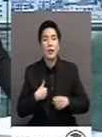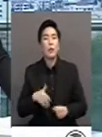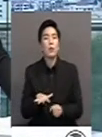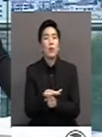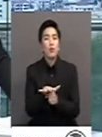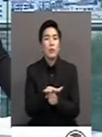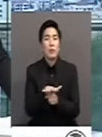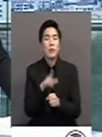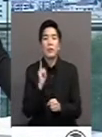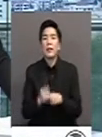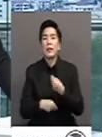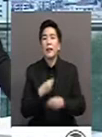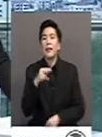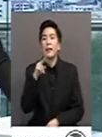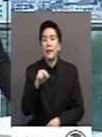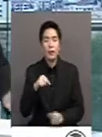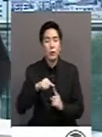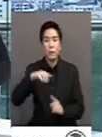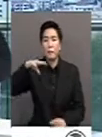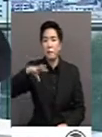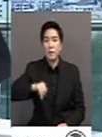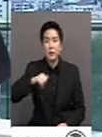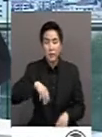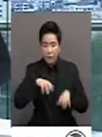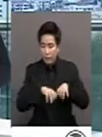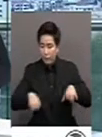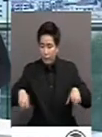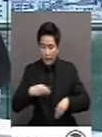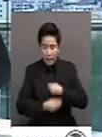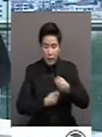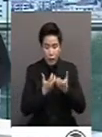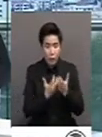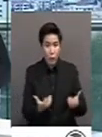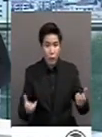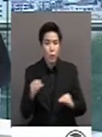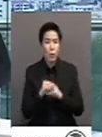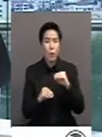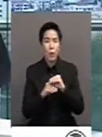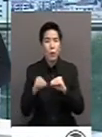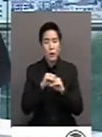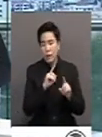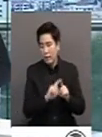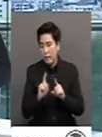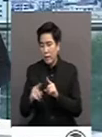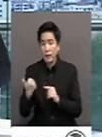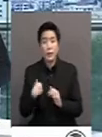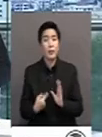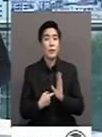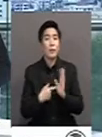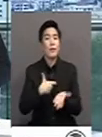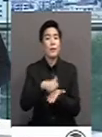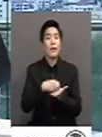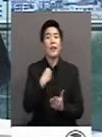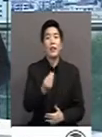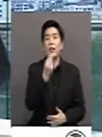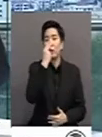นะครับเป็นตลาดนัดพอเพียงใจกลางเมืองนี่แหละครับมีของที่มาออกร้านจากโครงการหลวงมากมายเลยทีเดียวครับเดี๋ยวคุณปิยวรรณจะพาไปชม